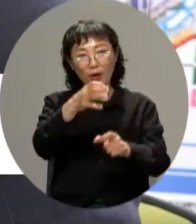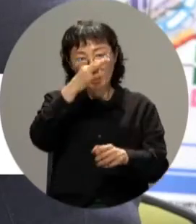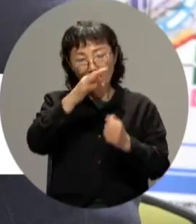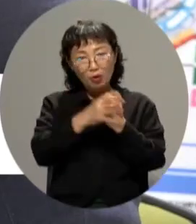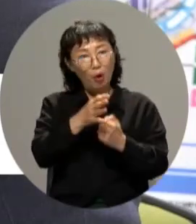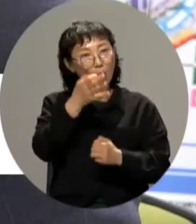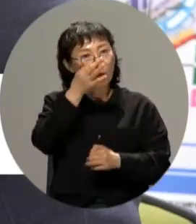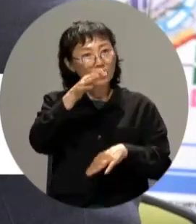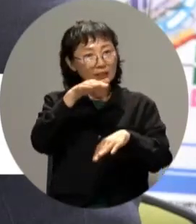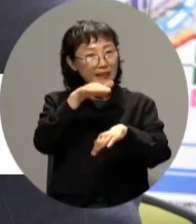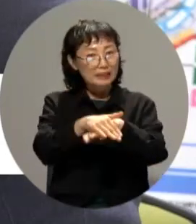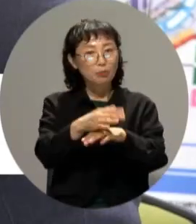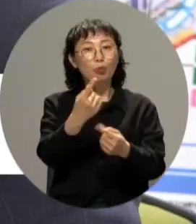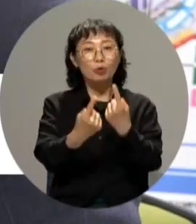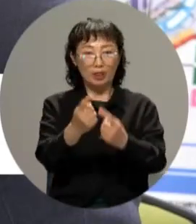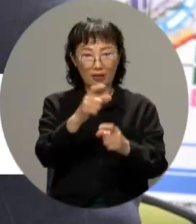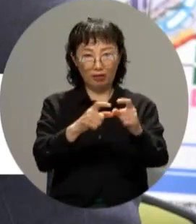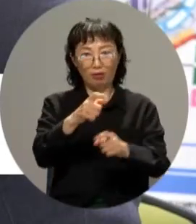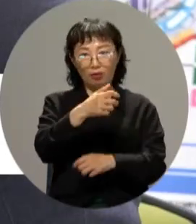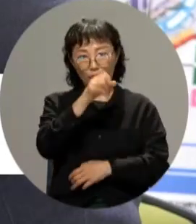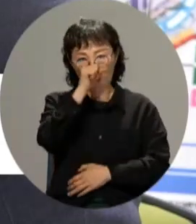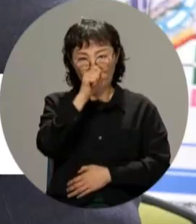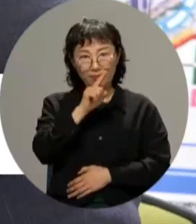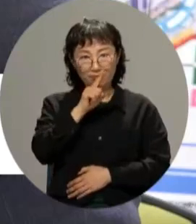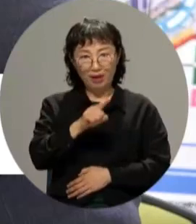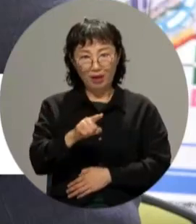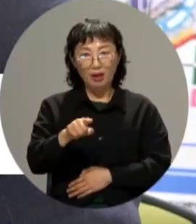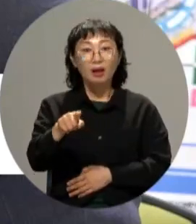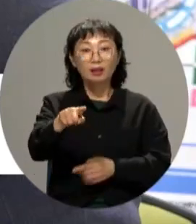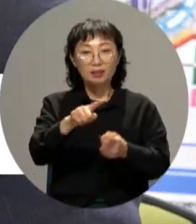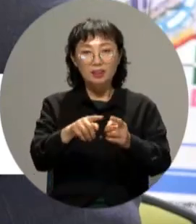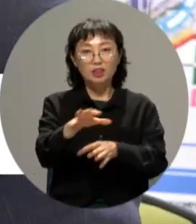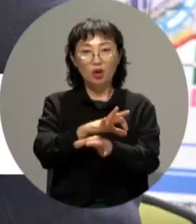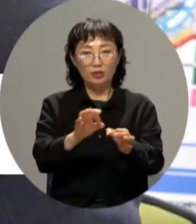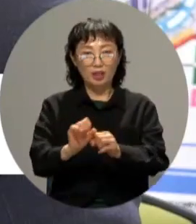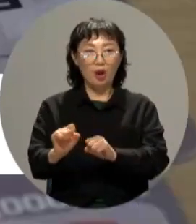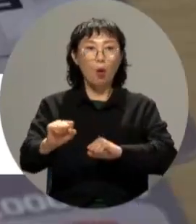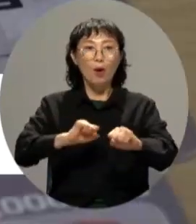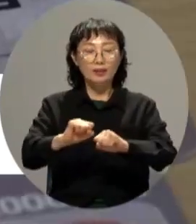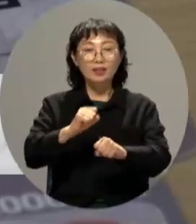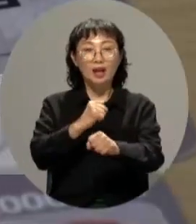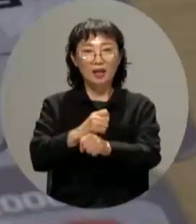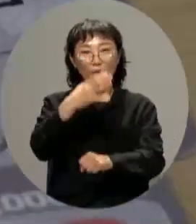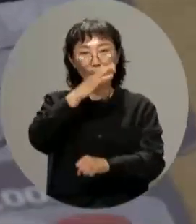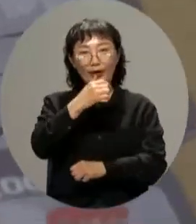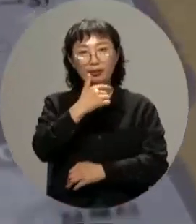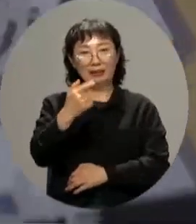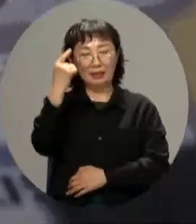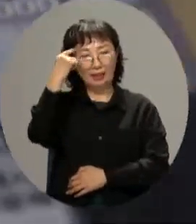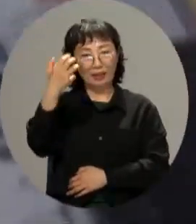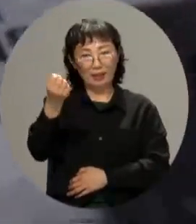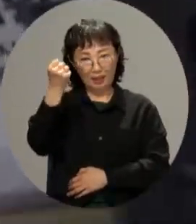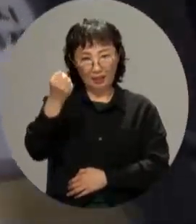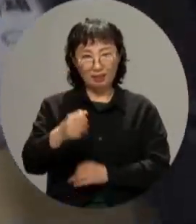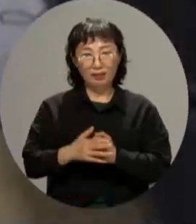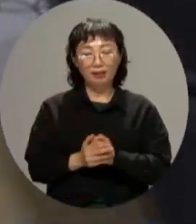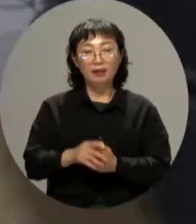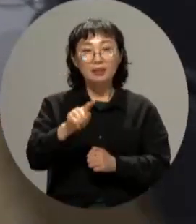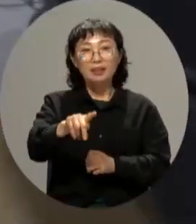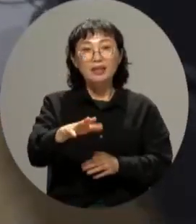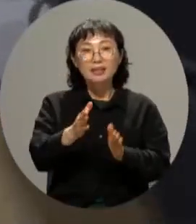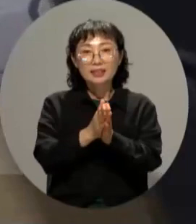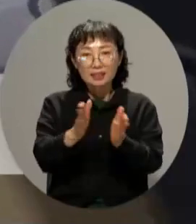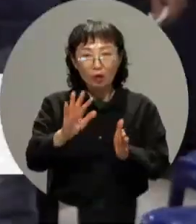길을 살리고 굴목경제를 활성화시키는 데 효과적이라고. 민선 8기 시장 공약으로